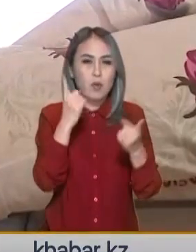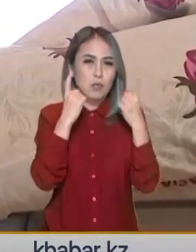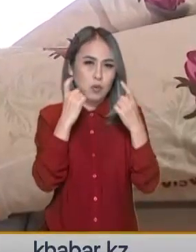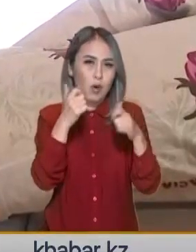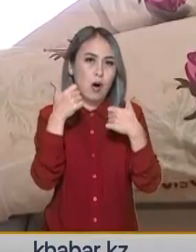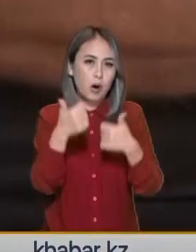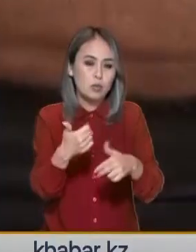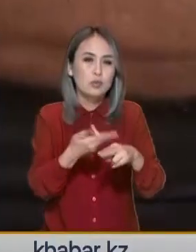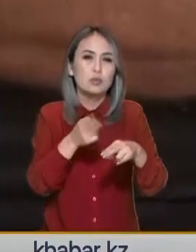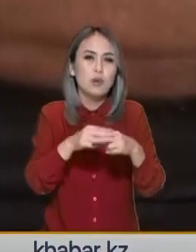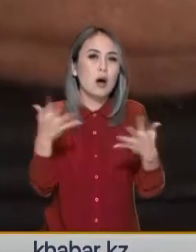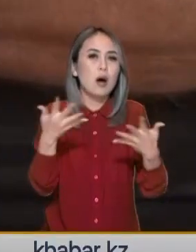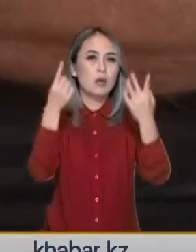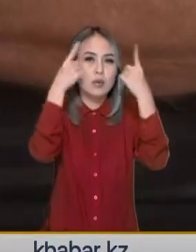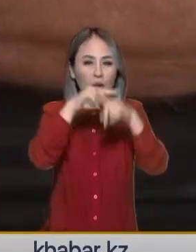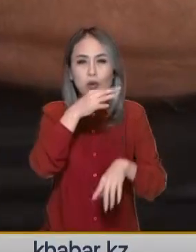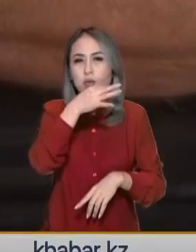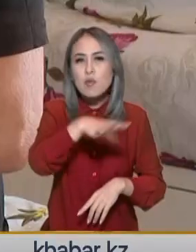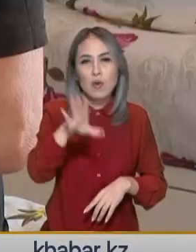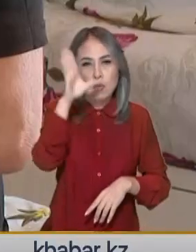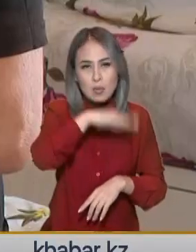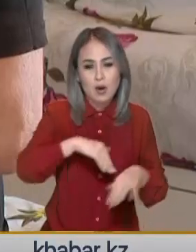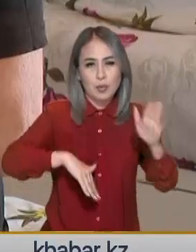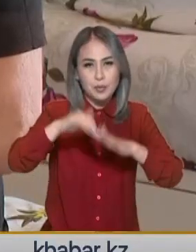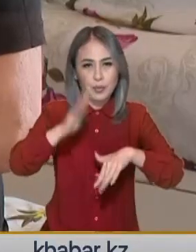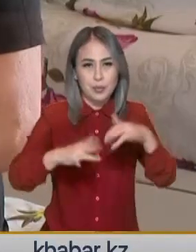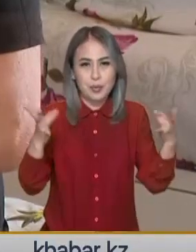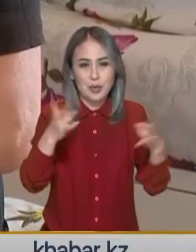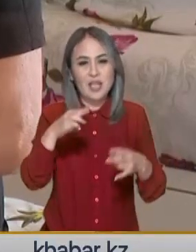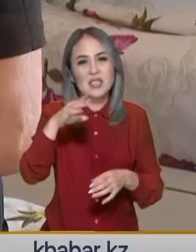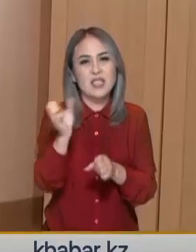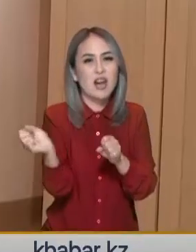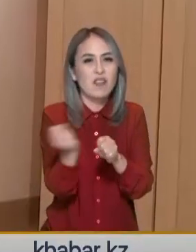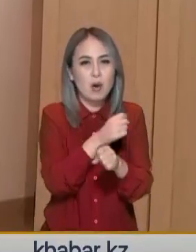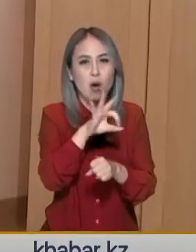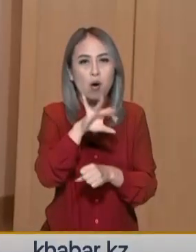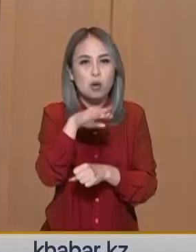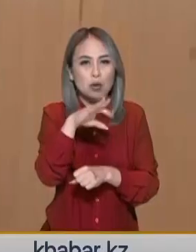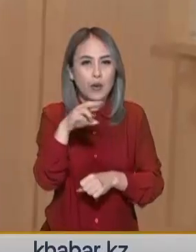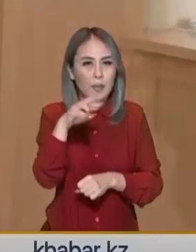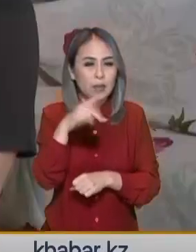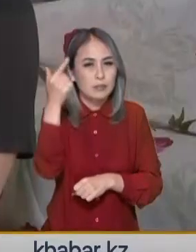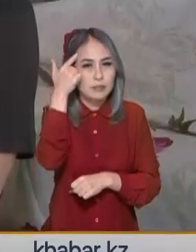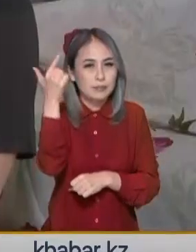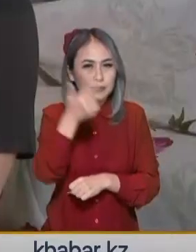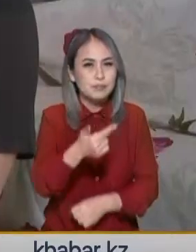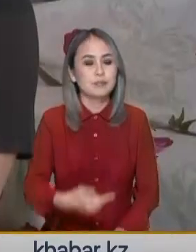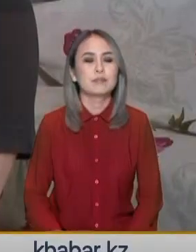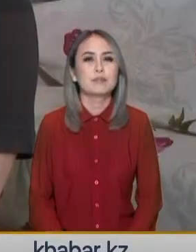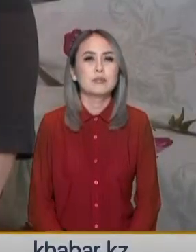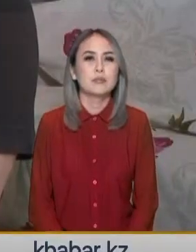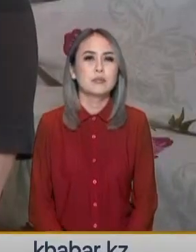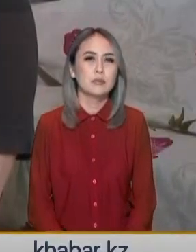жақсы. Әрине, қандай технология болсын, адамның қолы керек. Ал мұндағы травматолог ортопедтер өте білікті дейді.